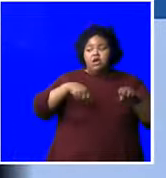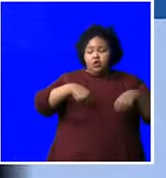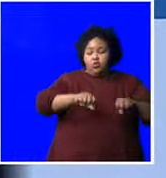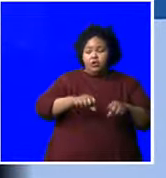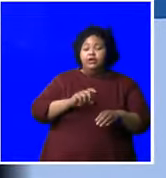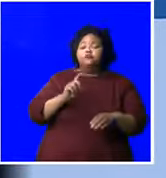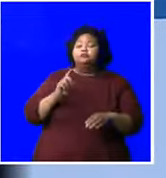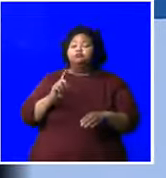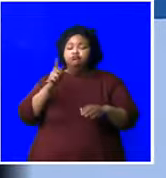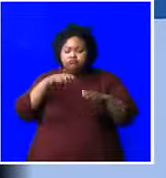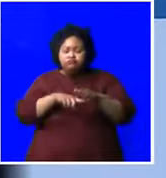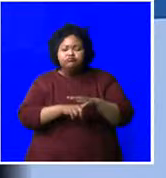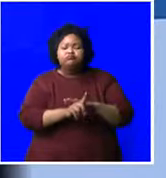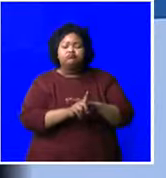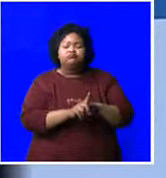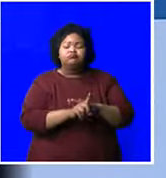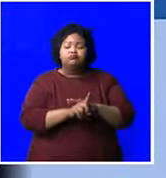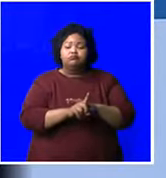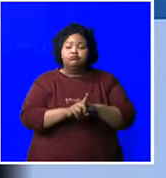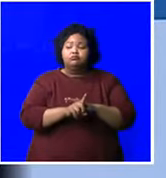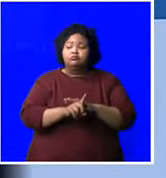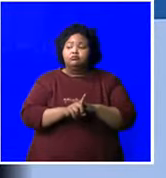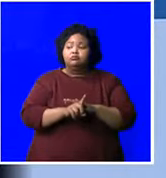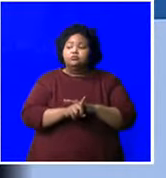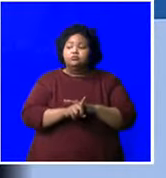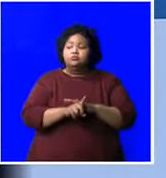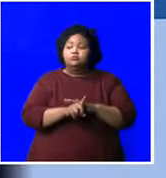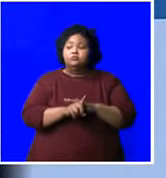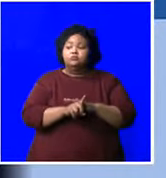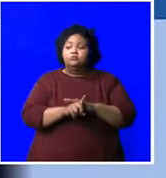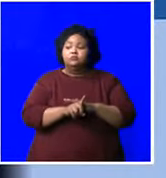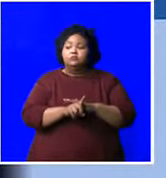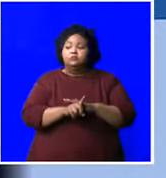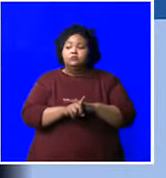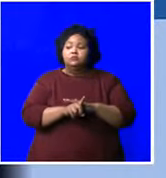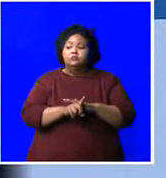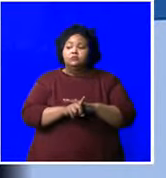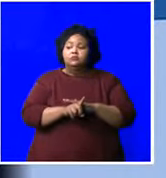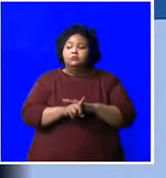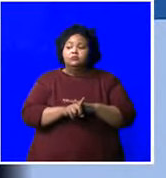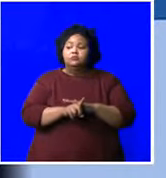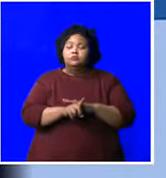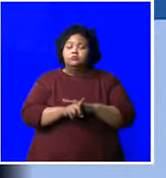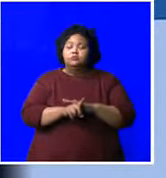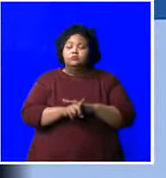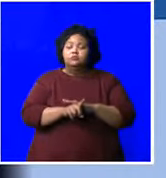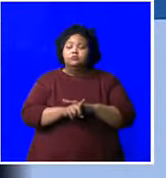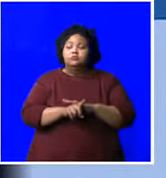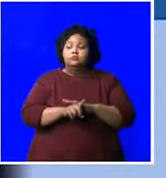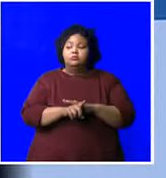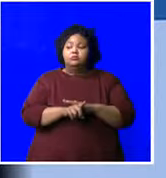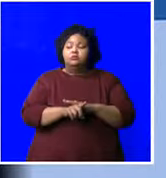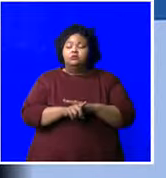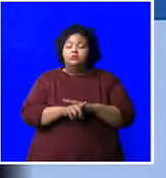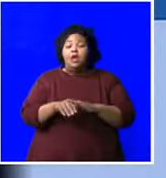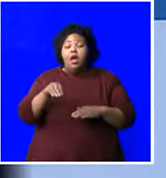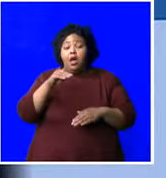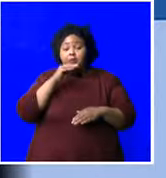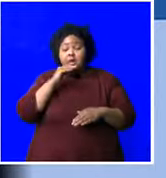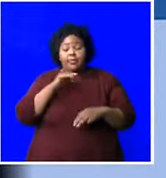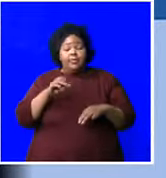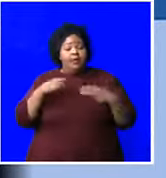Uma wena wekunene lengushoko ukuthi kunemphefumulo lekhalako. Ledzinga thina